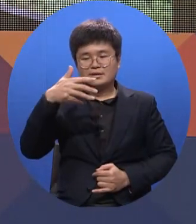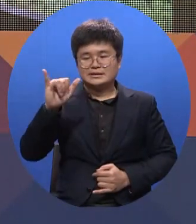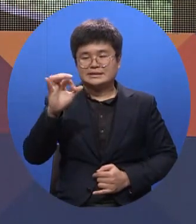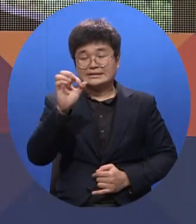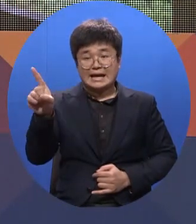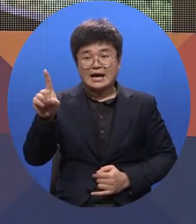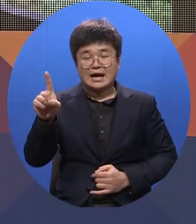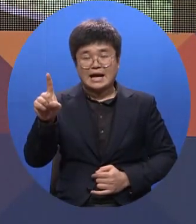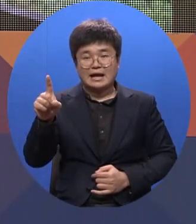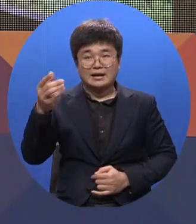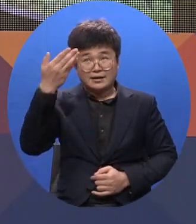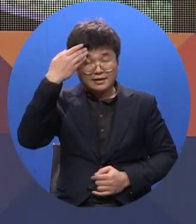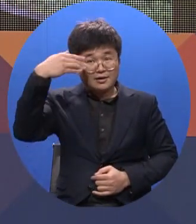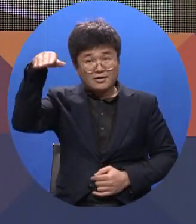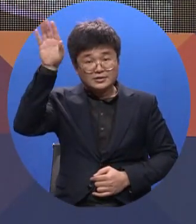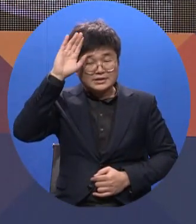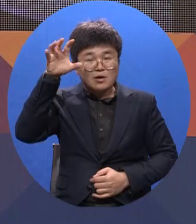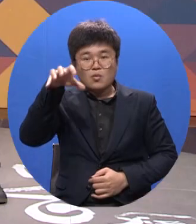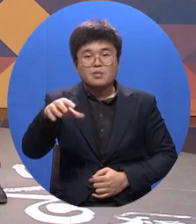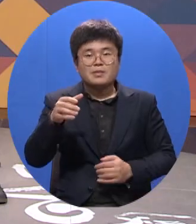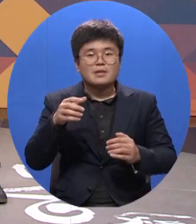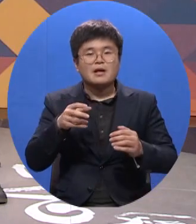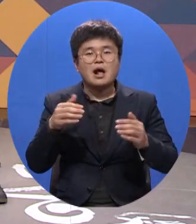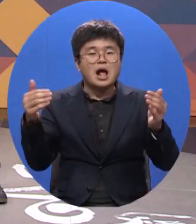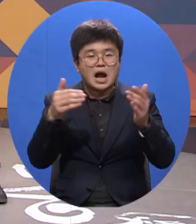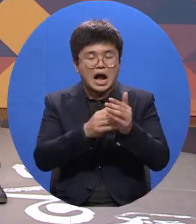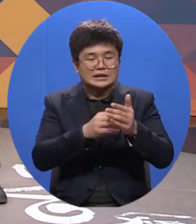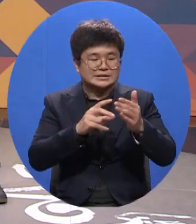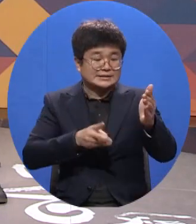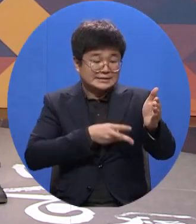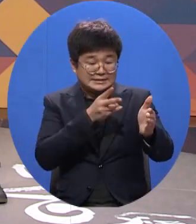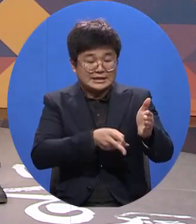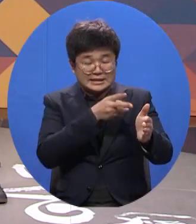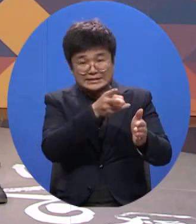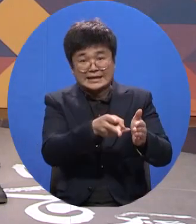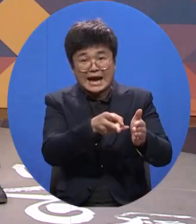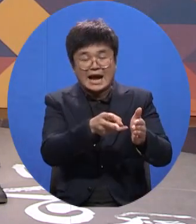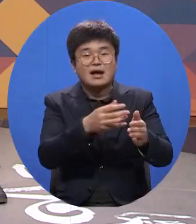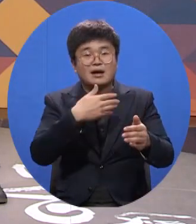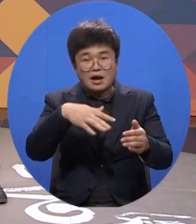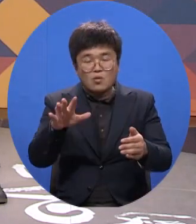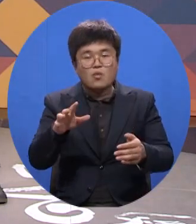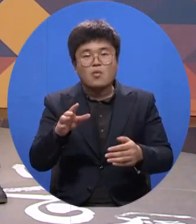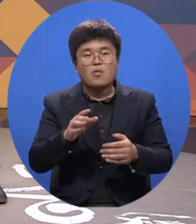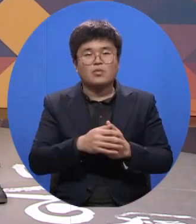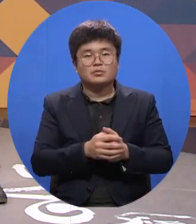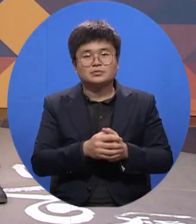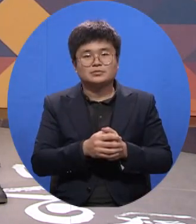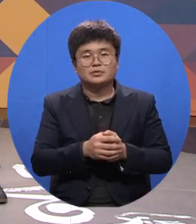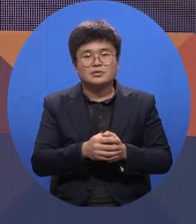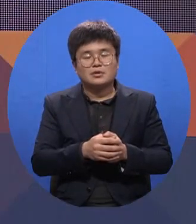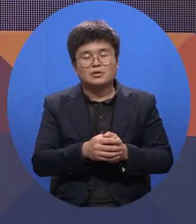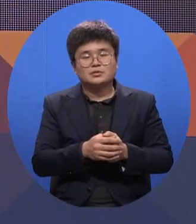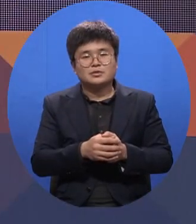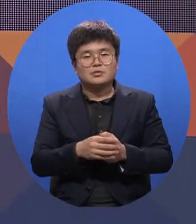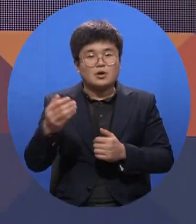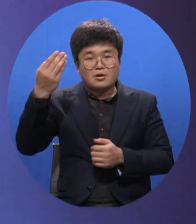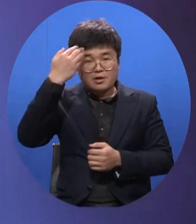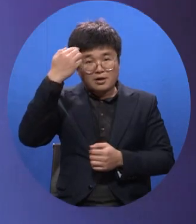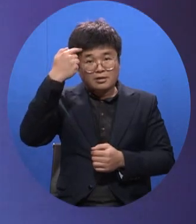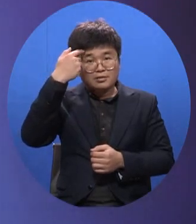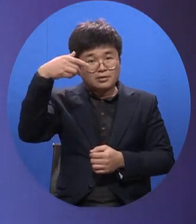# 라디오서 까지 키 짜가 예매해놓고 그리고 과 디버 속에서 옛날에 속초로 들어오는 그룹의 가